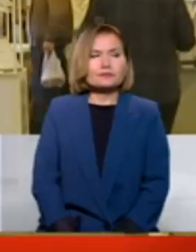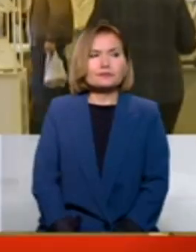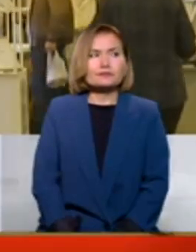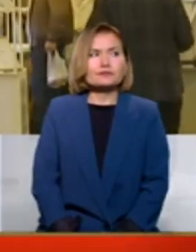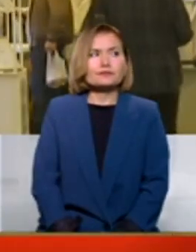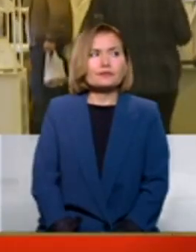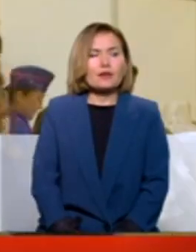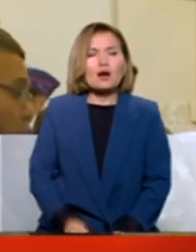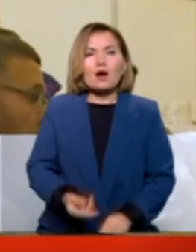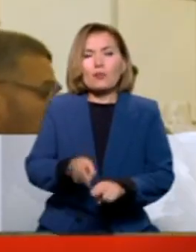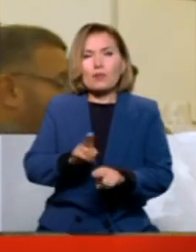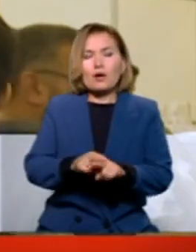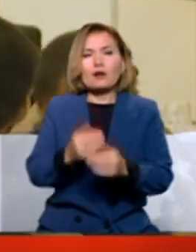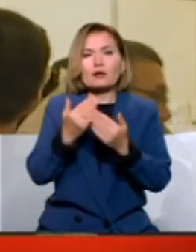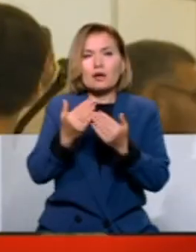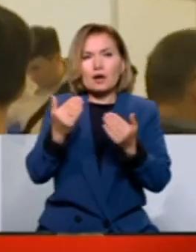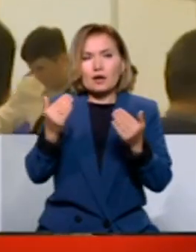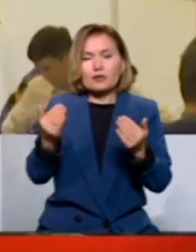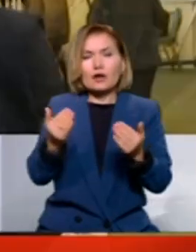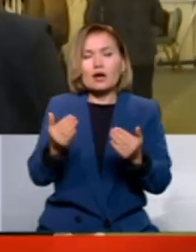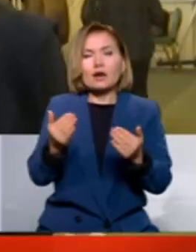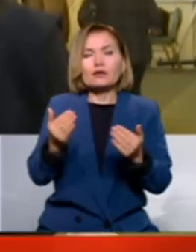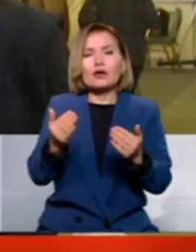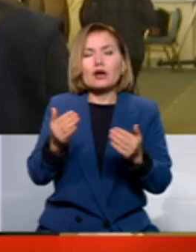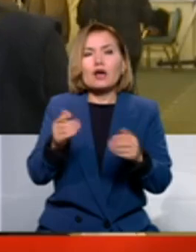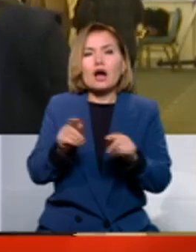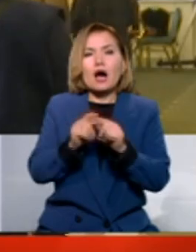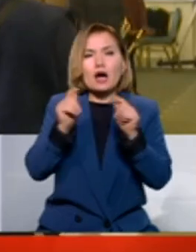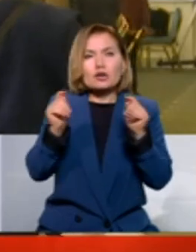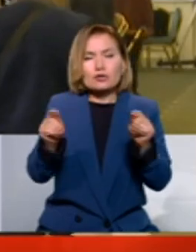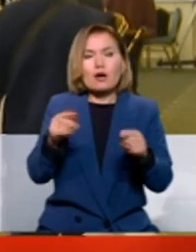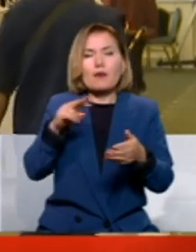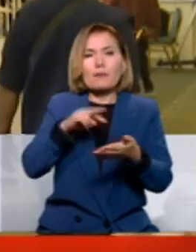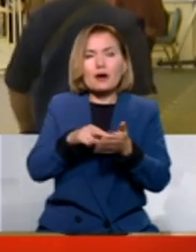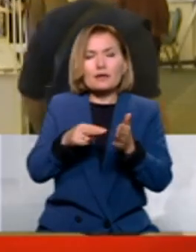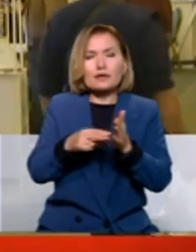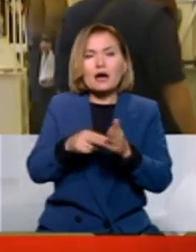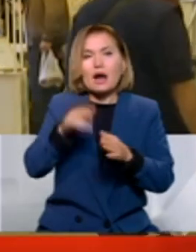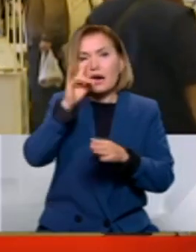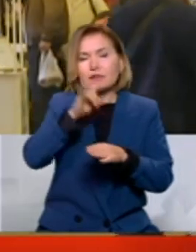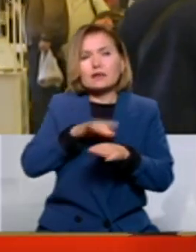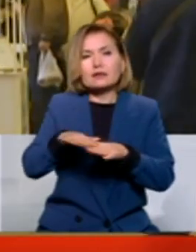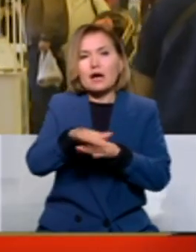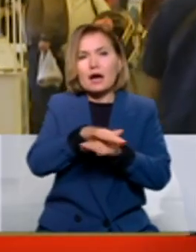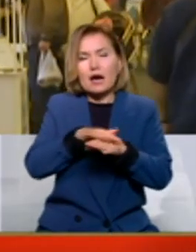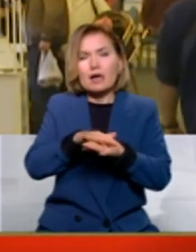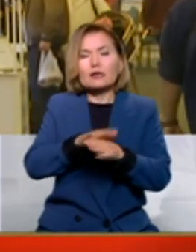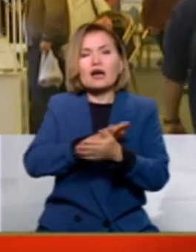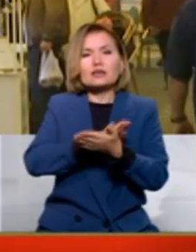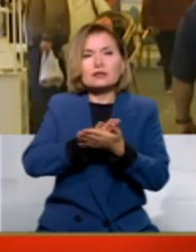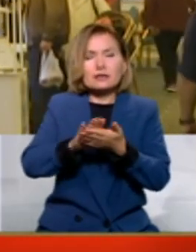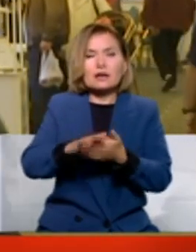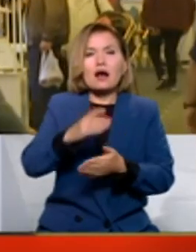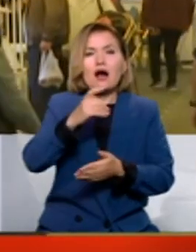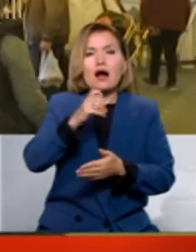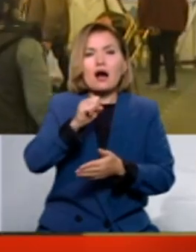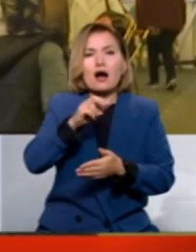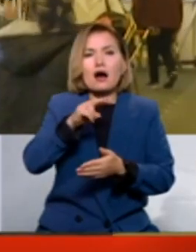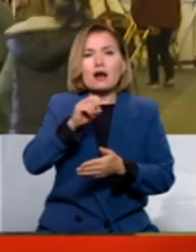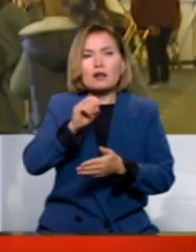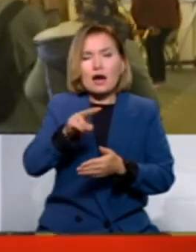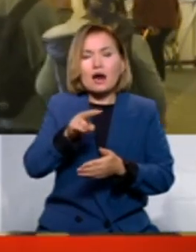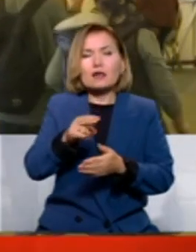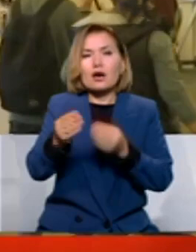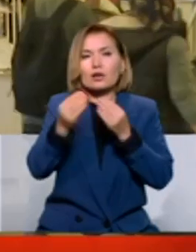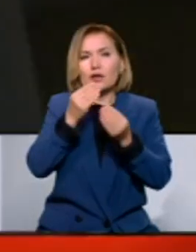Бұл жердегі көрменің тағы бір ұйымдастырылу мақсаты халыққа біздің халал сертификатын алған өнімдерді таныстыру,